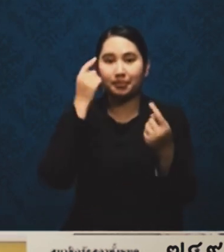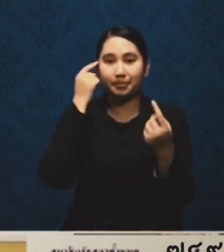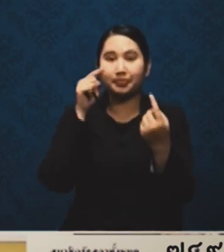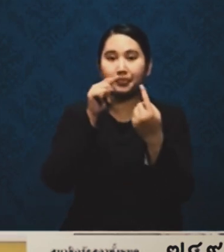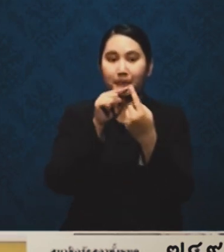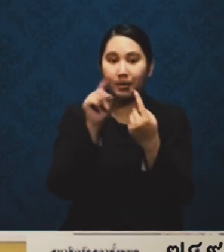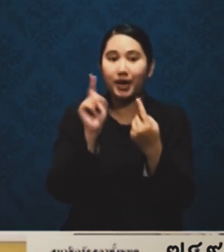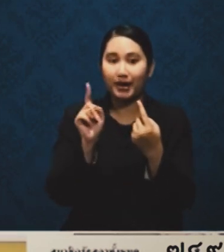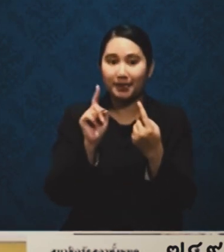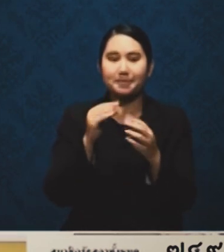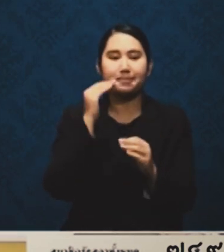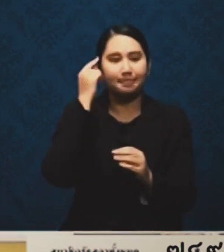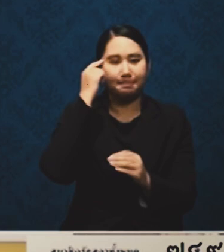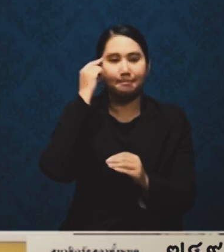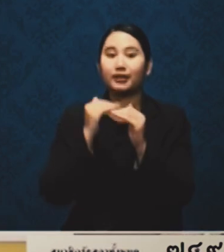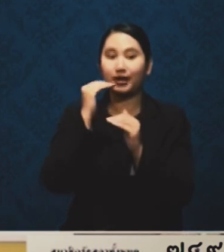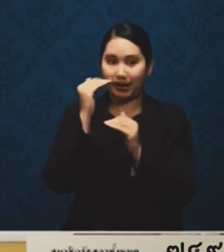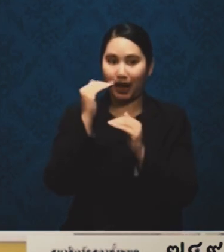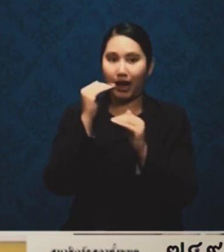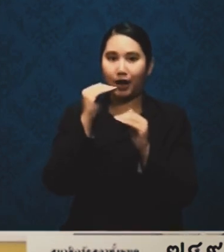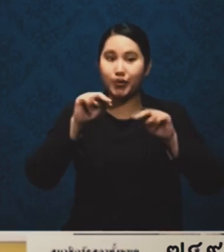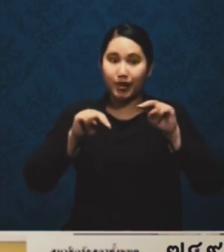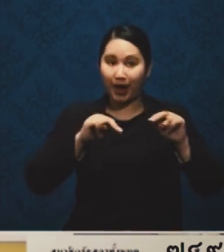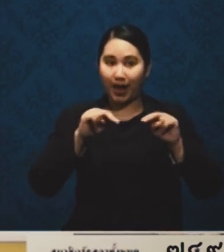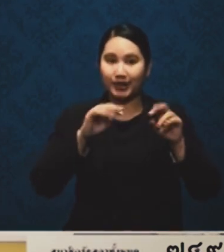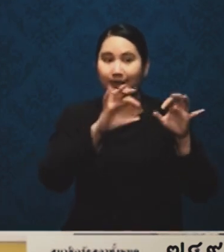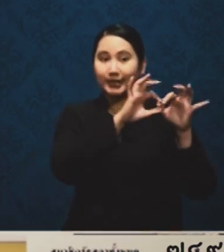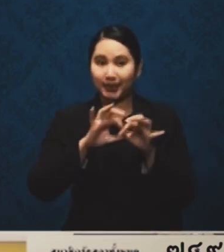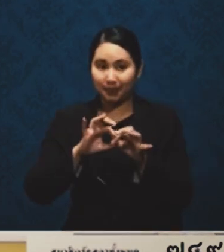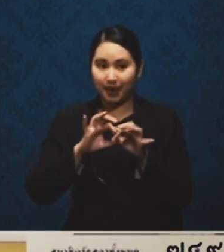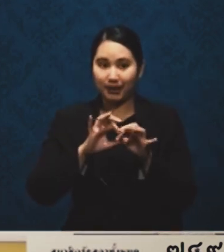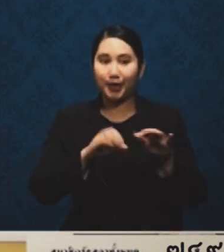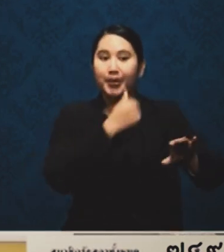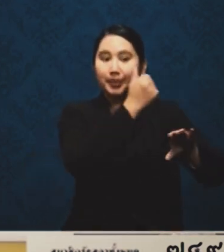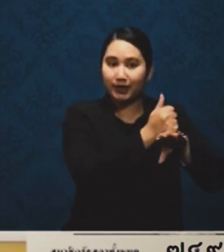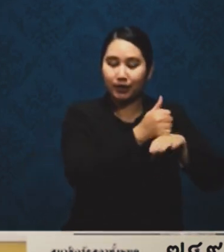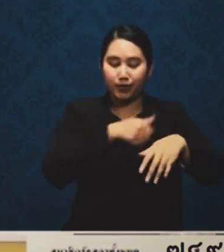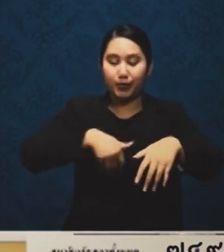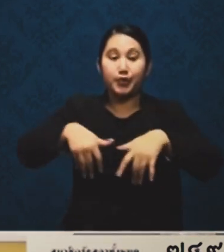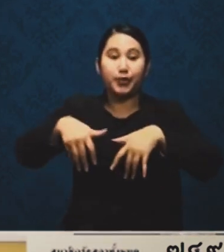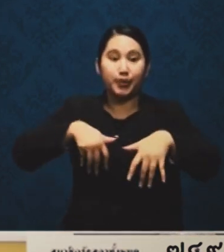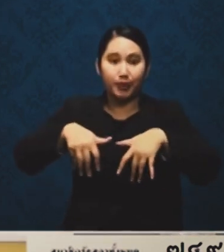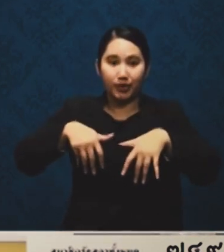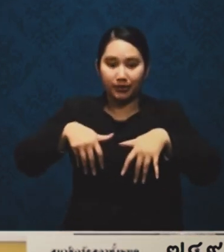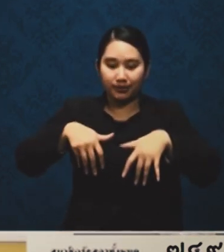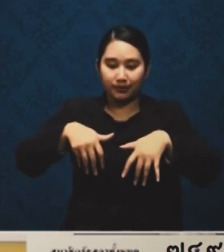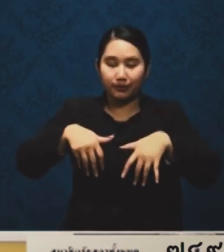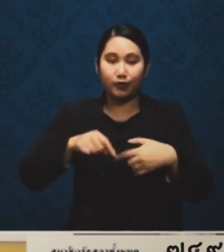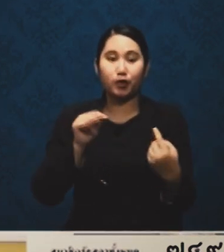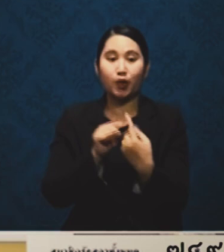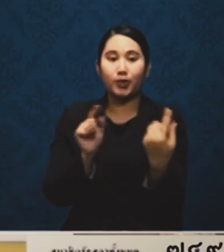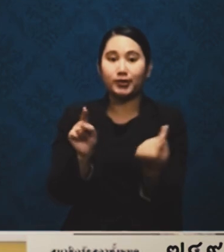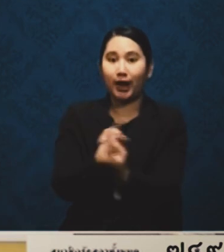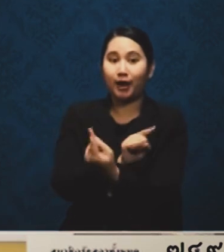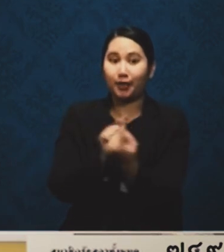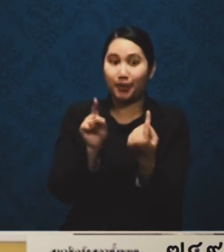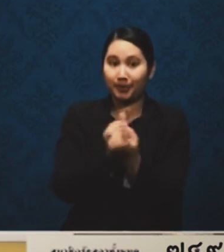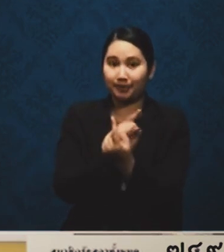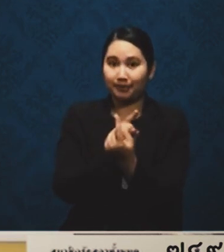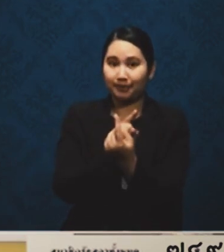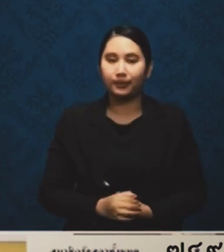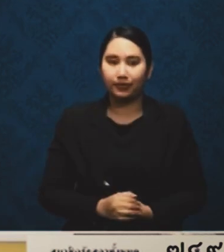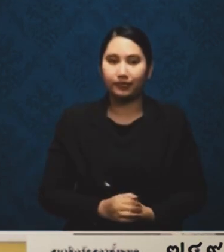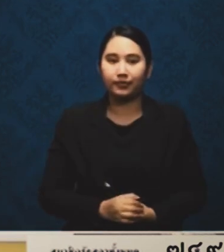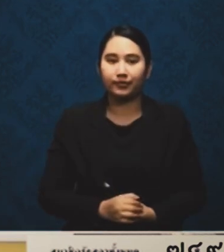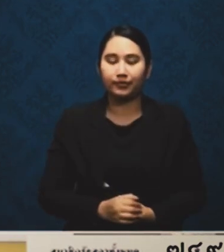ของการพยายามจะพัฒนาและรักษาความสัมพันธ์ระหว่างพระมหากษัตริย์กับประชาชนภายใต้บริบทของสังคมที่เปลี่ยนแปลงไปตลอด